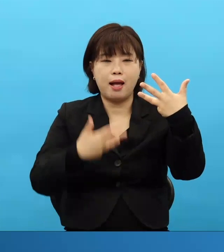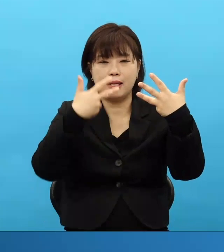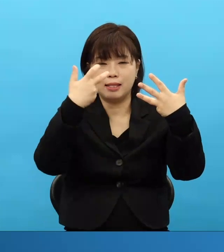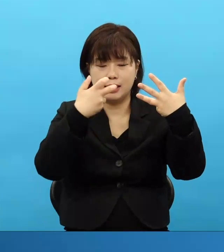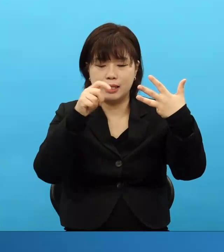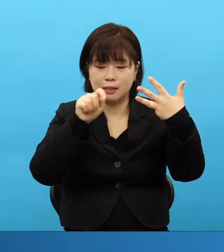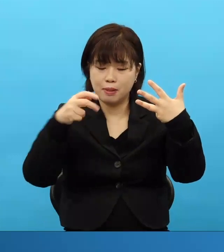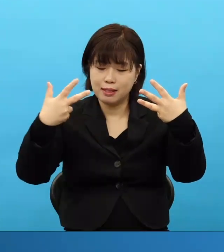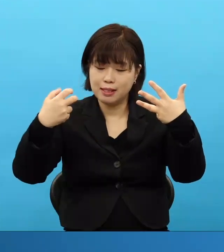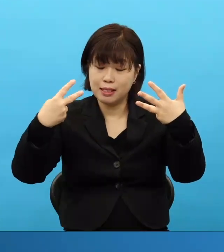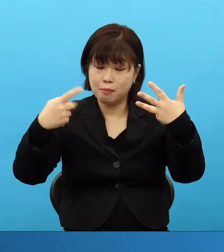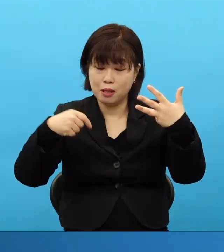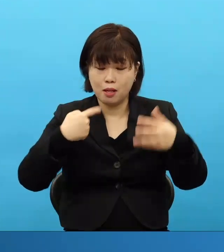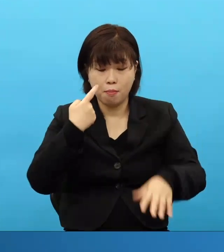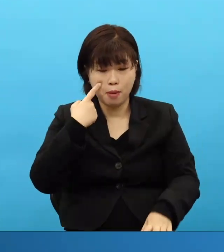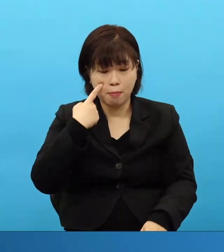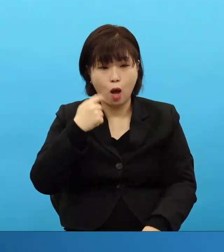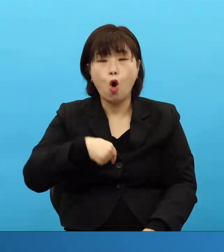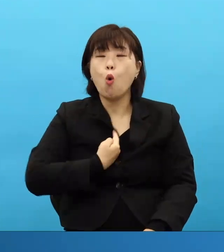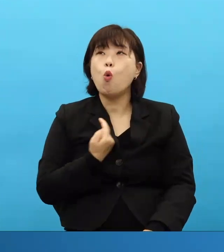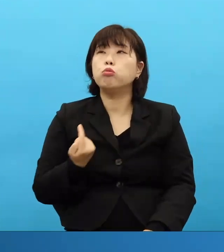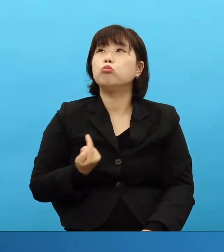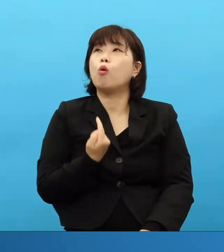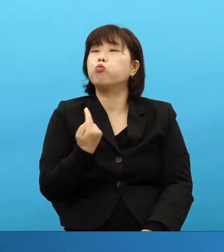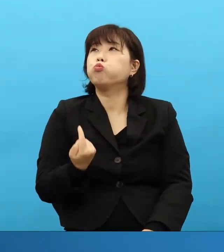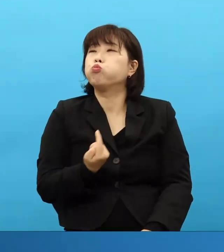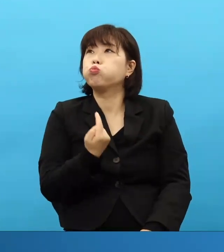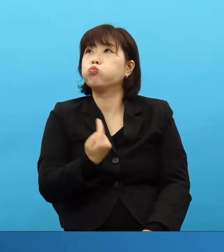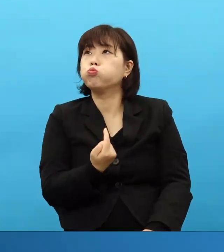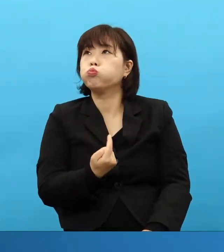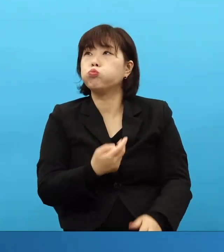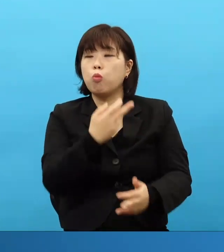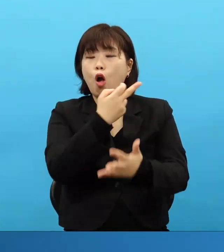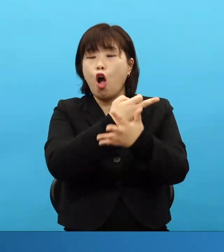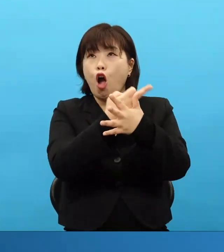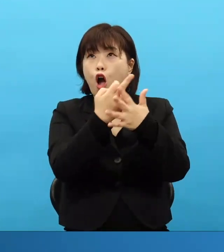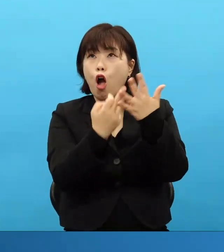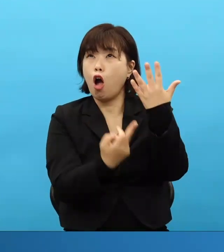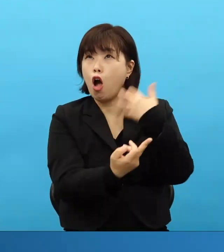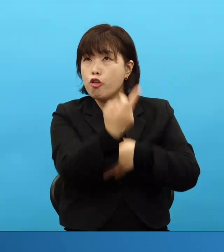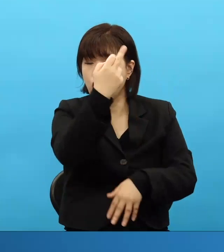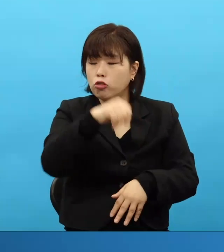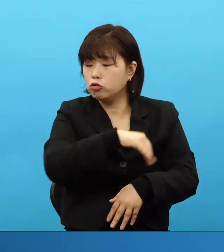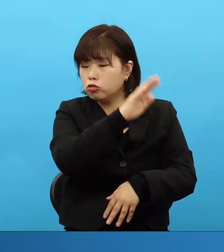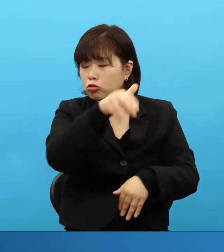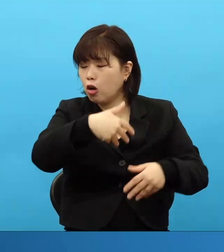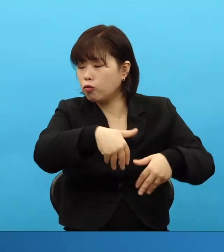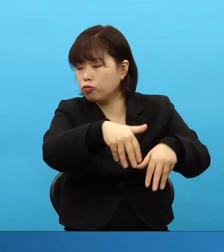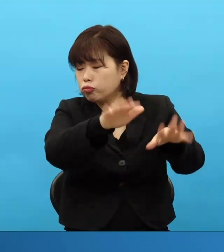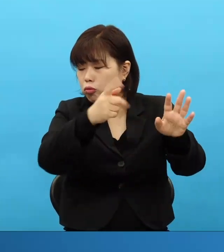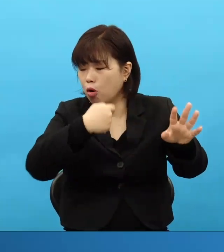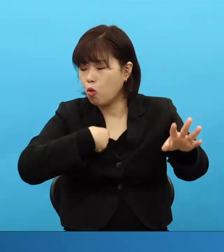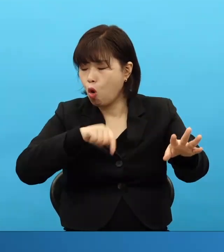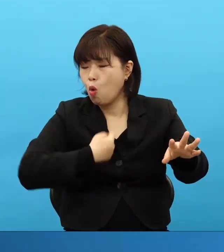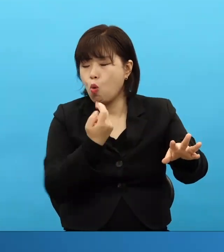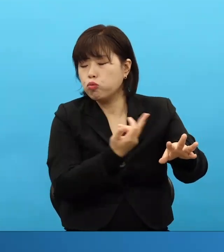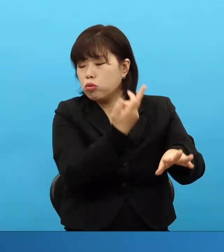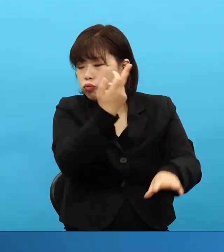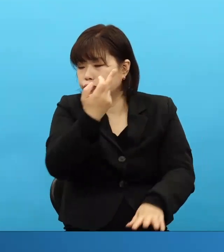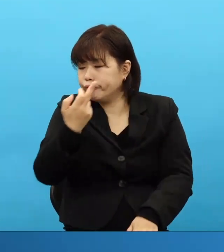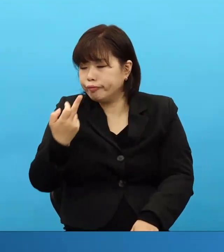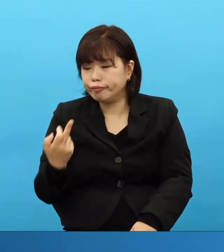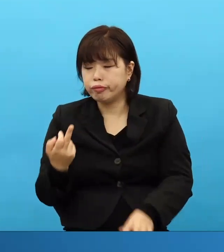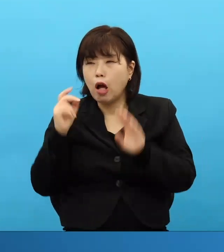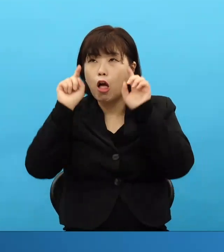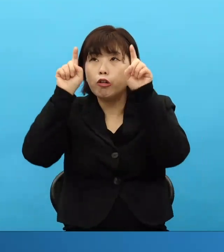Psalm 78, 72. He was all by himself, living a lonely life as a shepherd. 예, 여기에서 하나님은 모든 걸 준비시키는